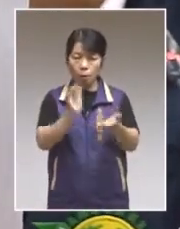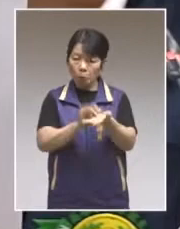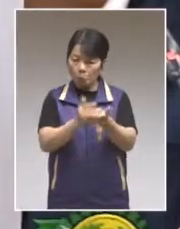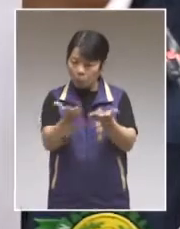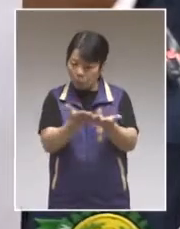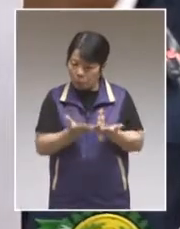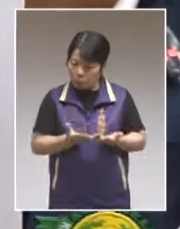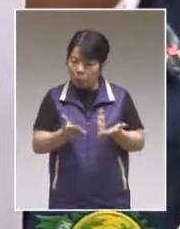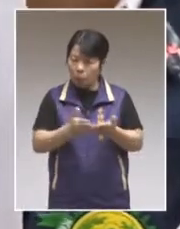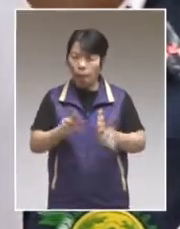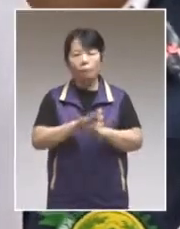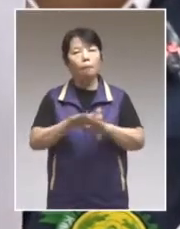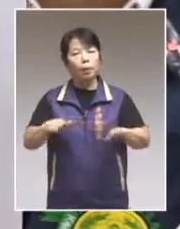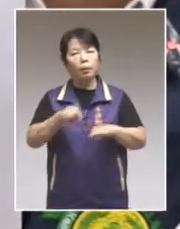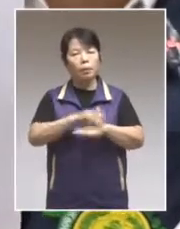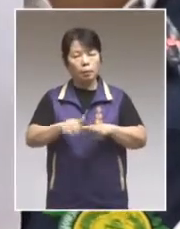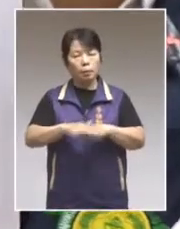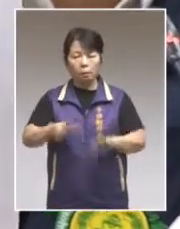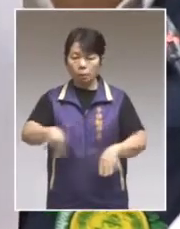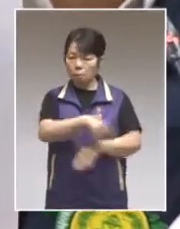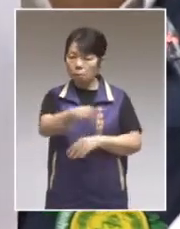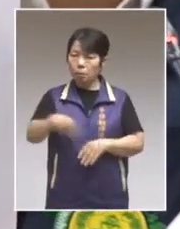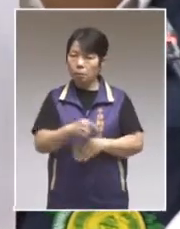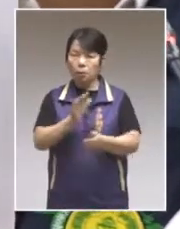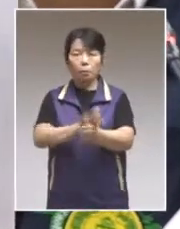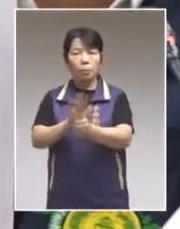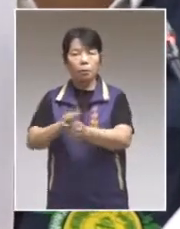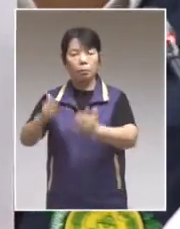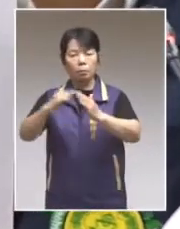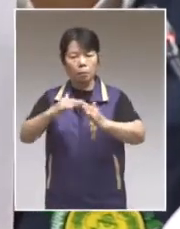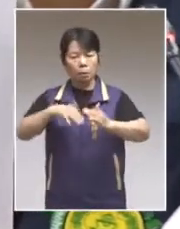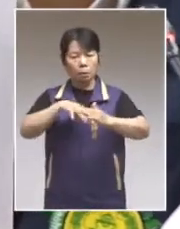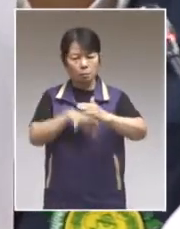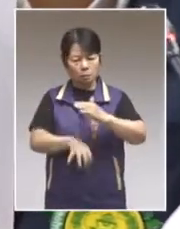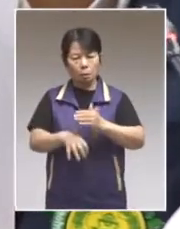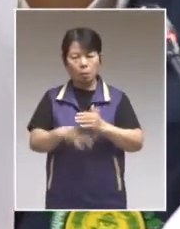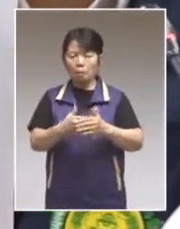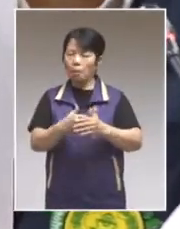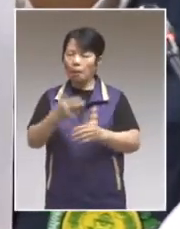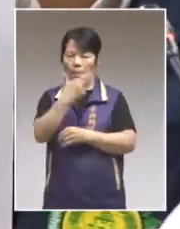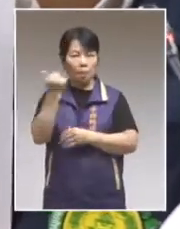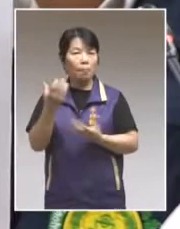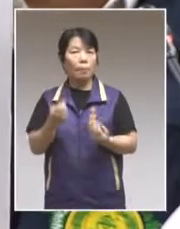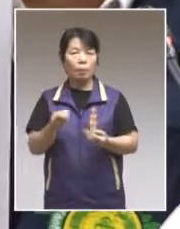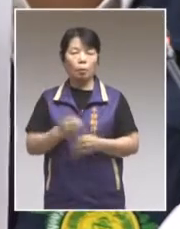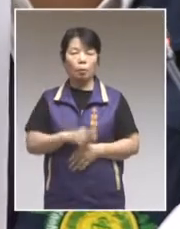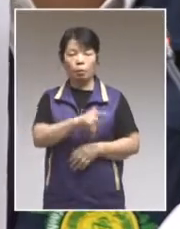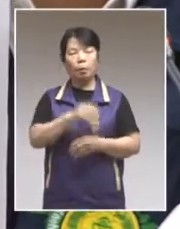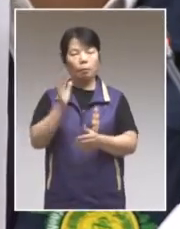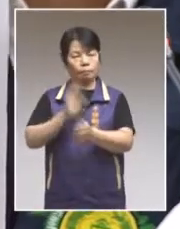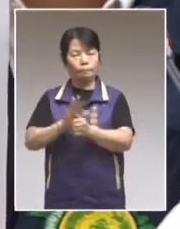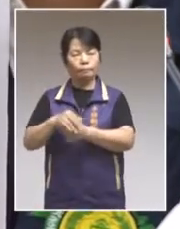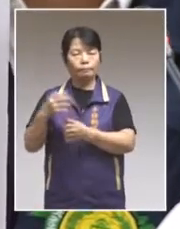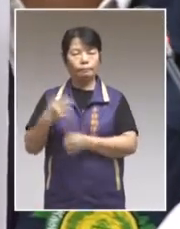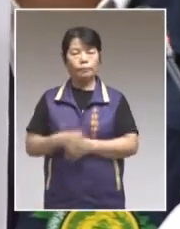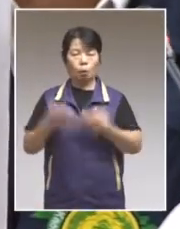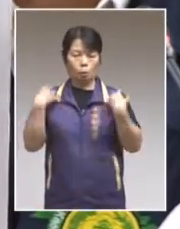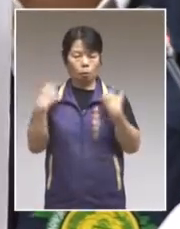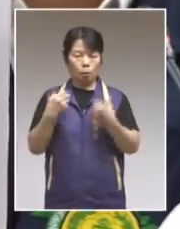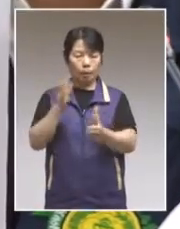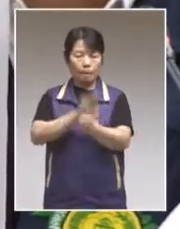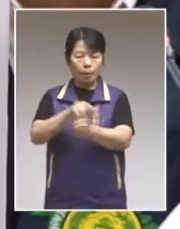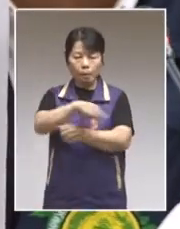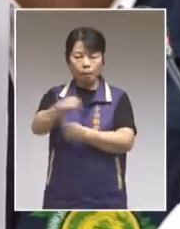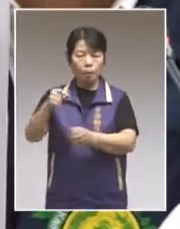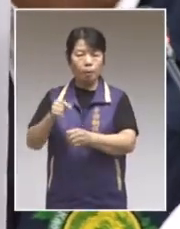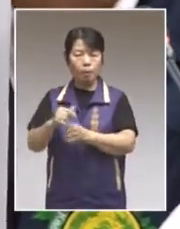实这些所有的一些协助，因为毕竟是居家不方便，所以我们有责任协助我们这些朋友能够获